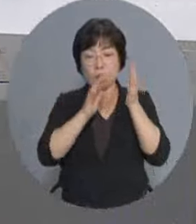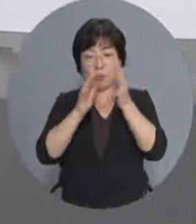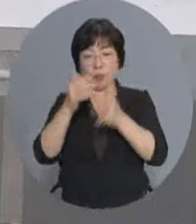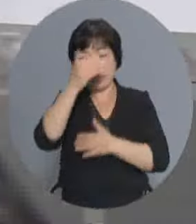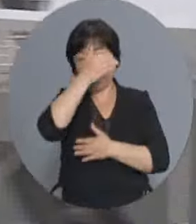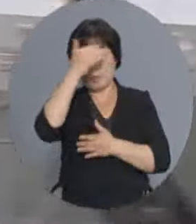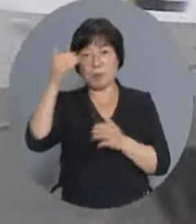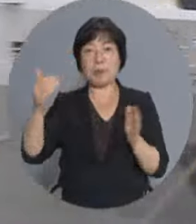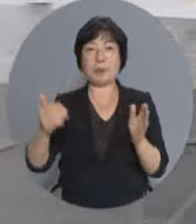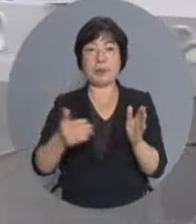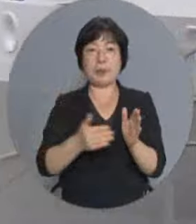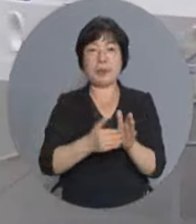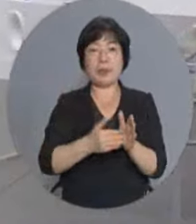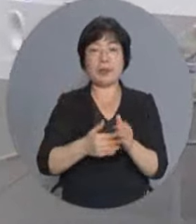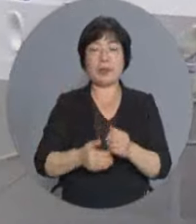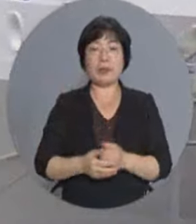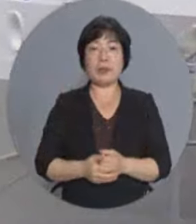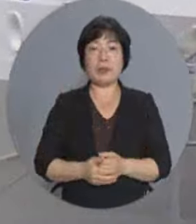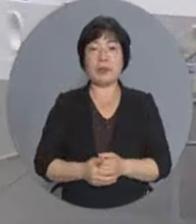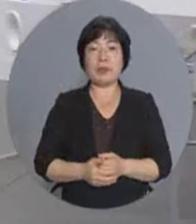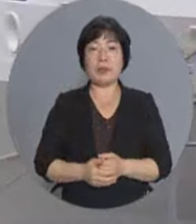승무원이 여수를 다녀갔습니다